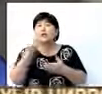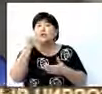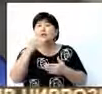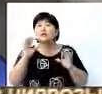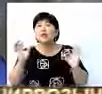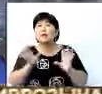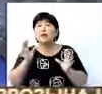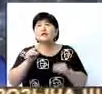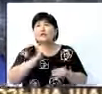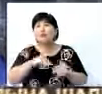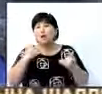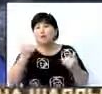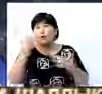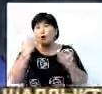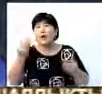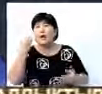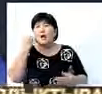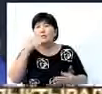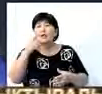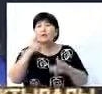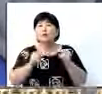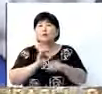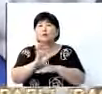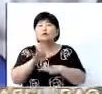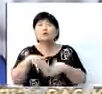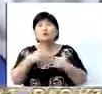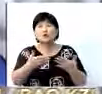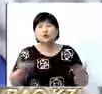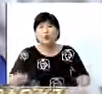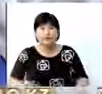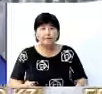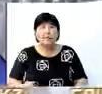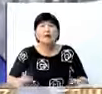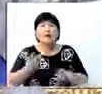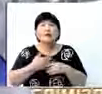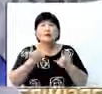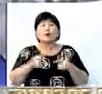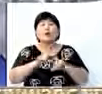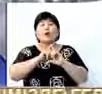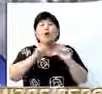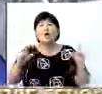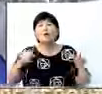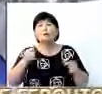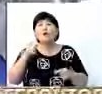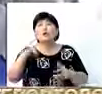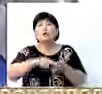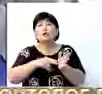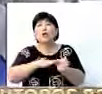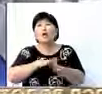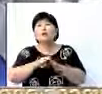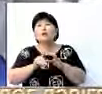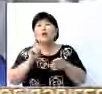баптап отырған шаруашылық бүгінде халыққа сапалы сүт өнімдерін ұсынуда. Енді осы комплексті жұмыс жүзеге асырып